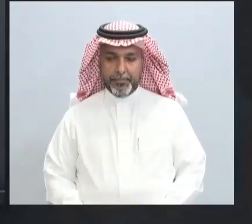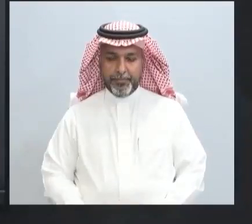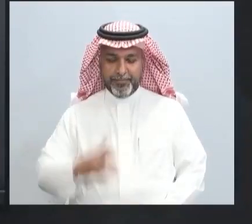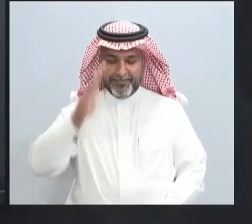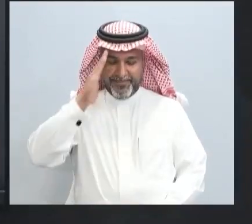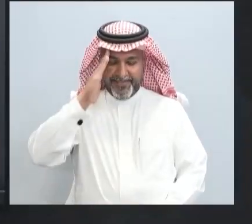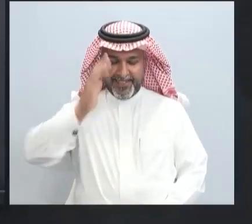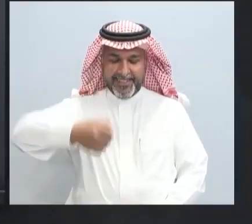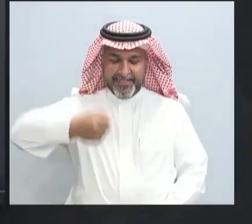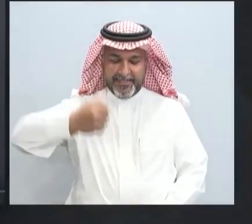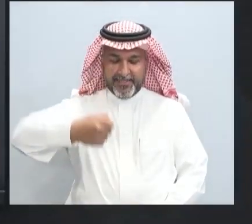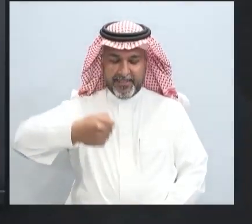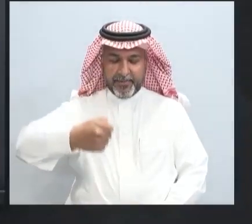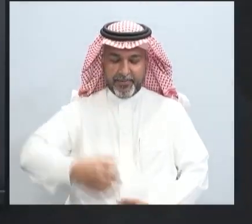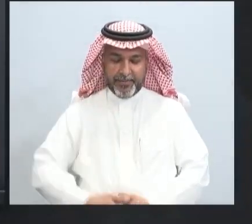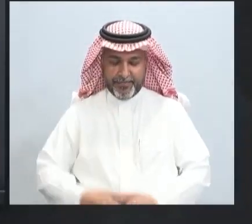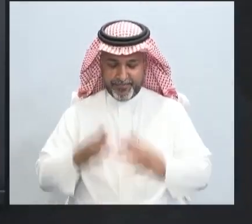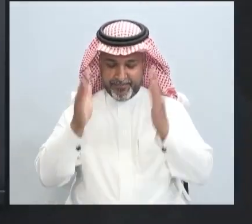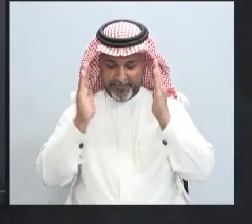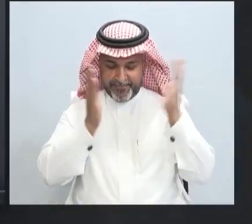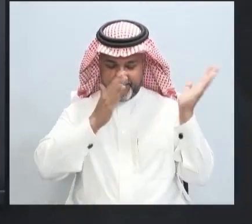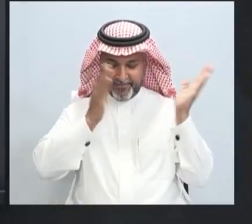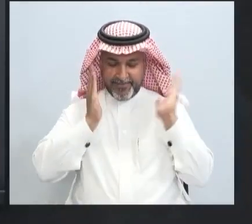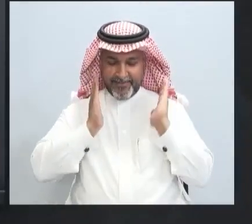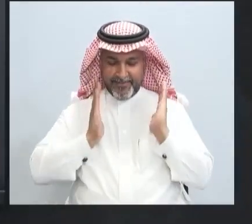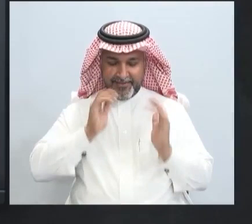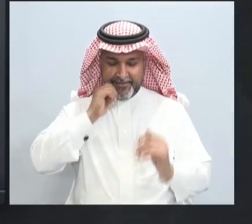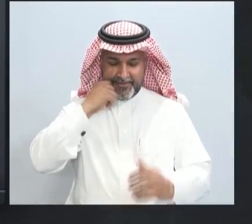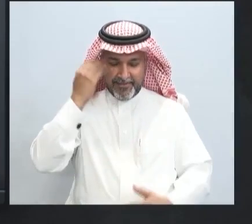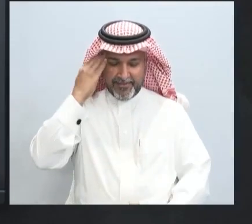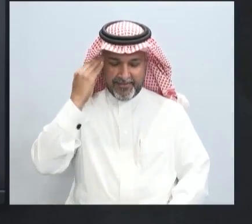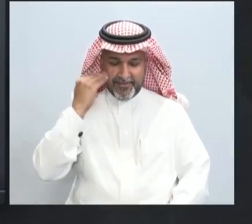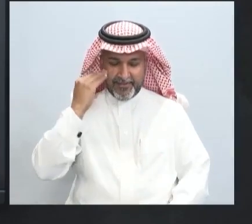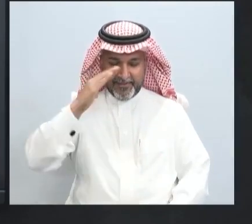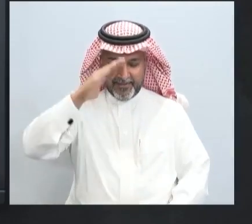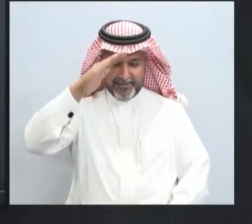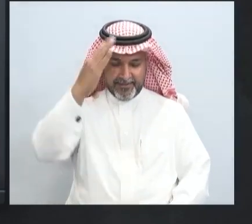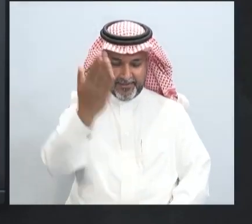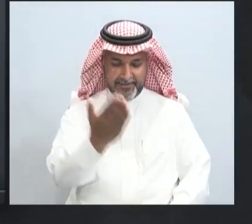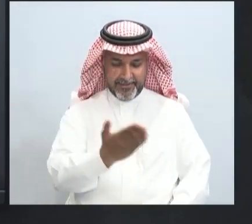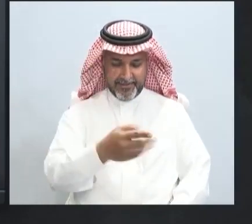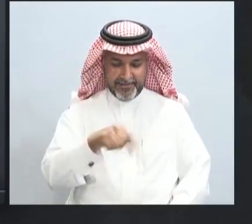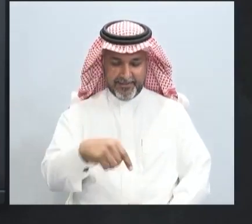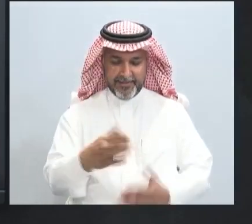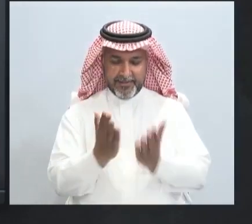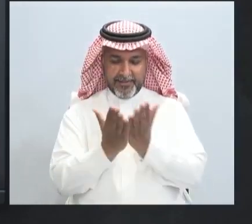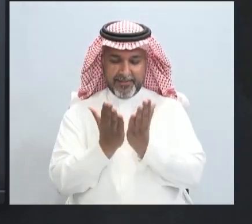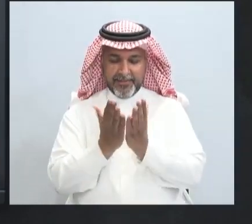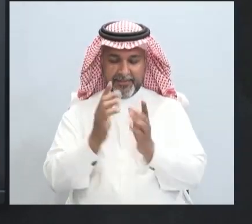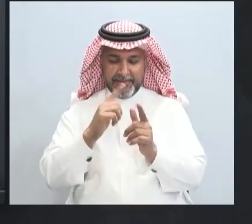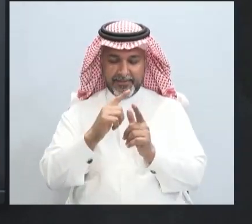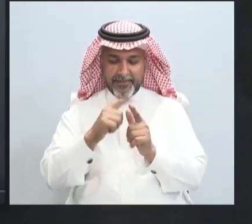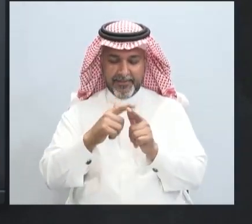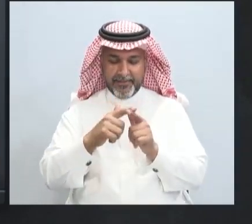السلام عليكم ورحمه الله وبركاته اهلا وسهلا بكم اعزائي الطلاب والطالبات في درسنا اليوم في الحلقه الثالثه من درس